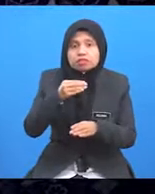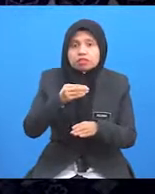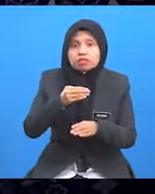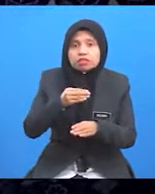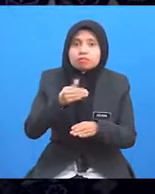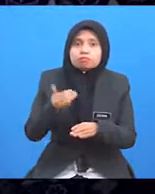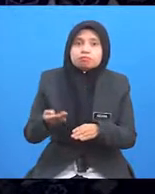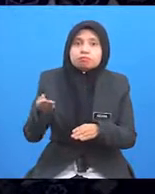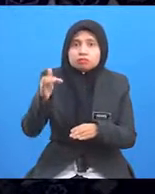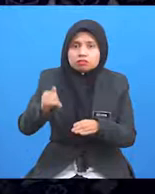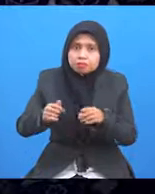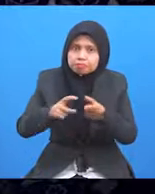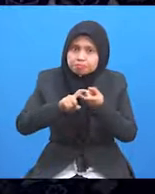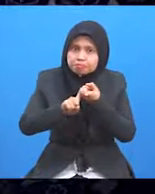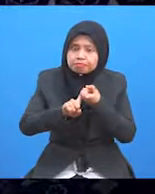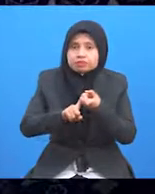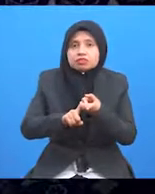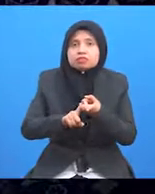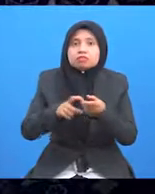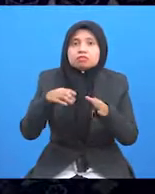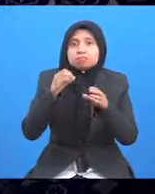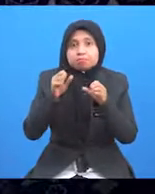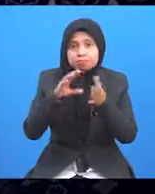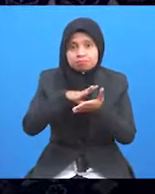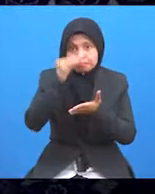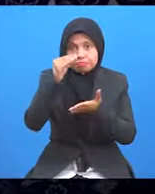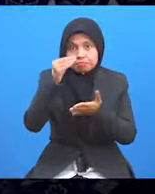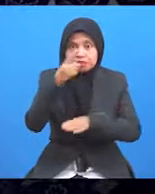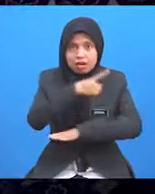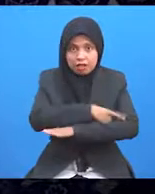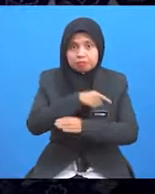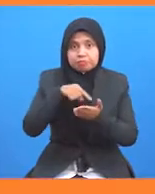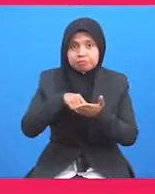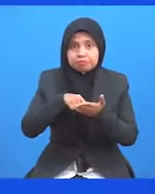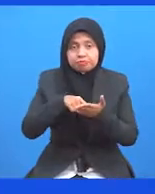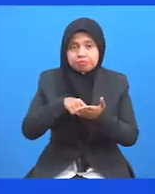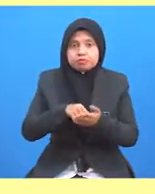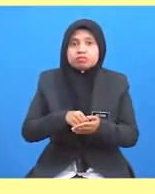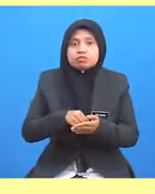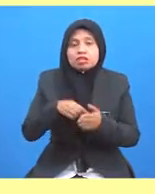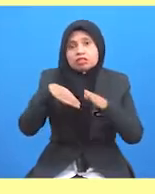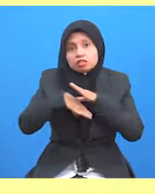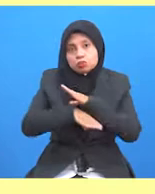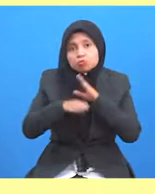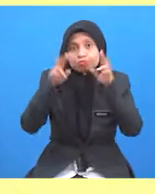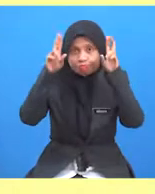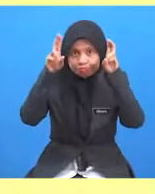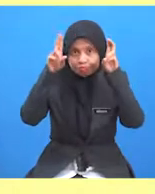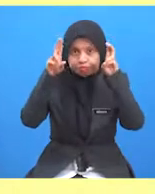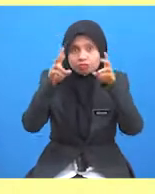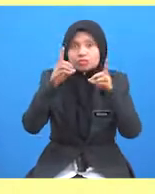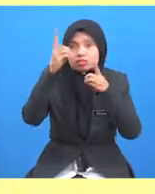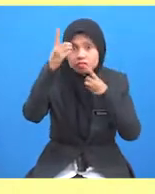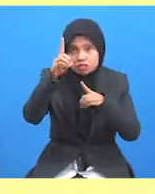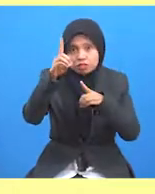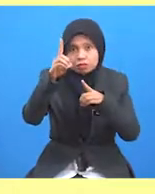yang berkaitan dengannya dalam sesi perbincangan kita pada kali ini di bawah tajuk